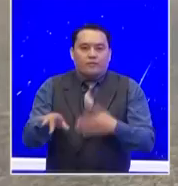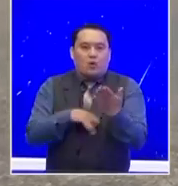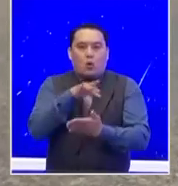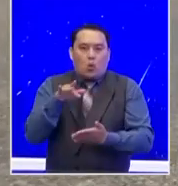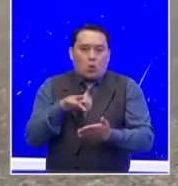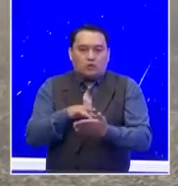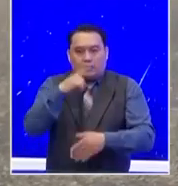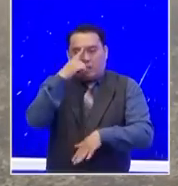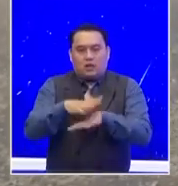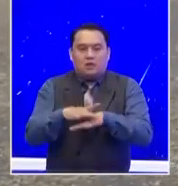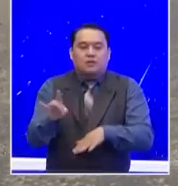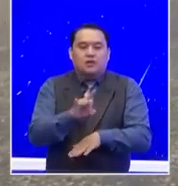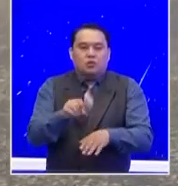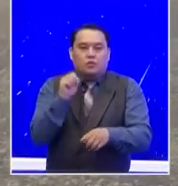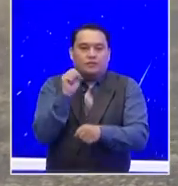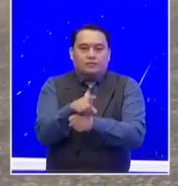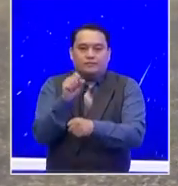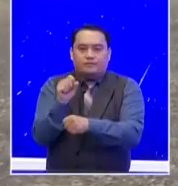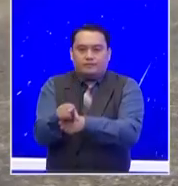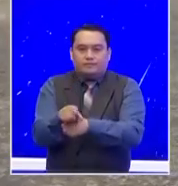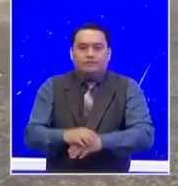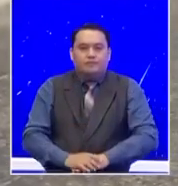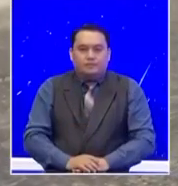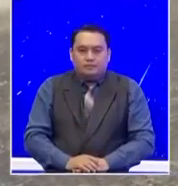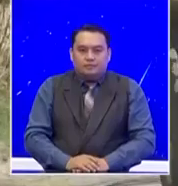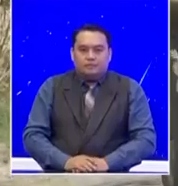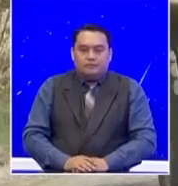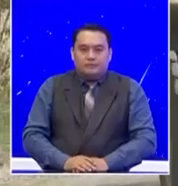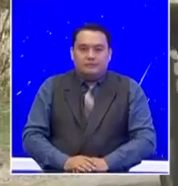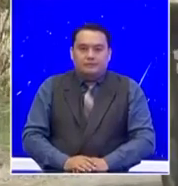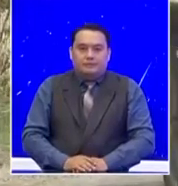города, ставит глава региона Амандык Баталов.